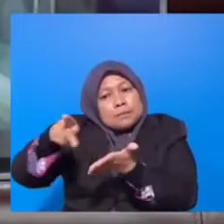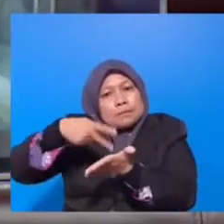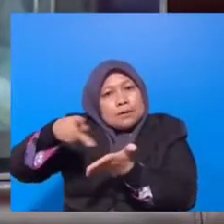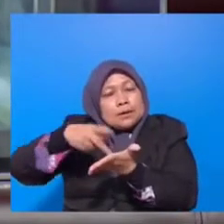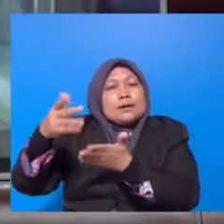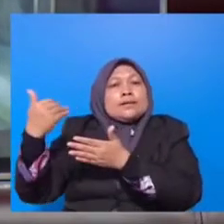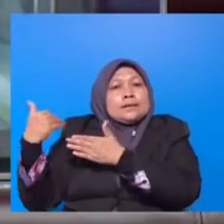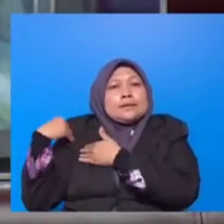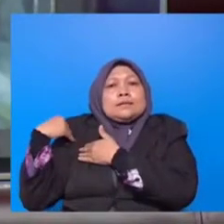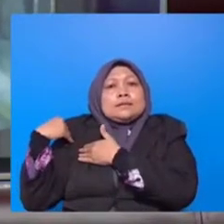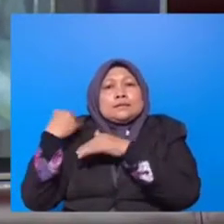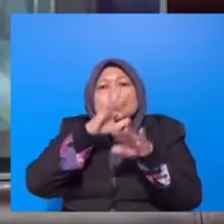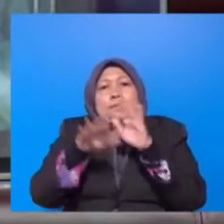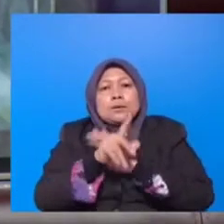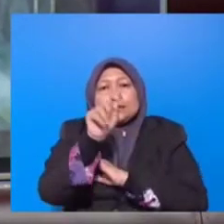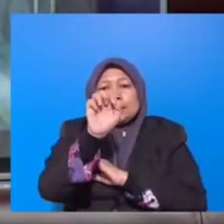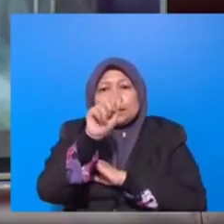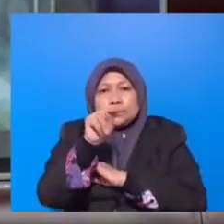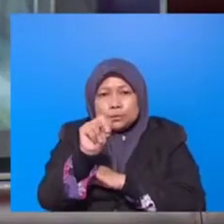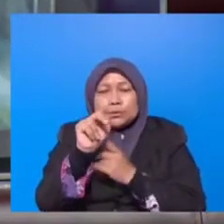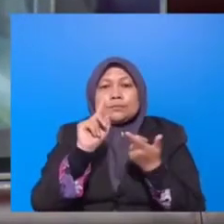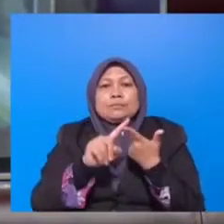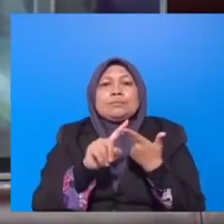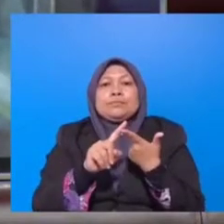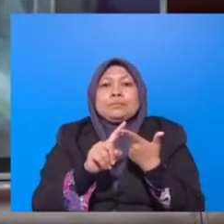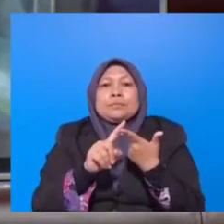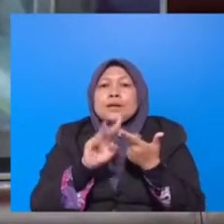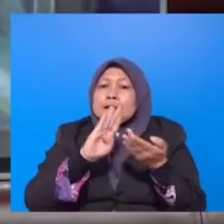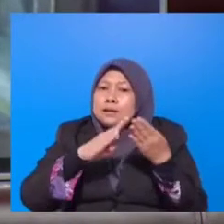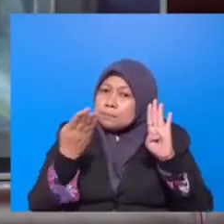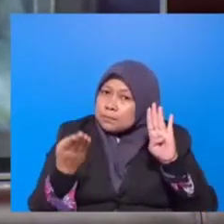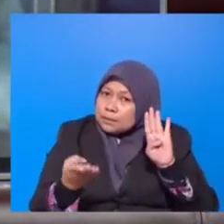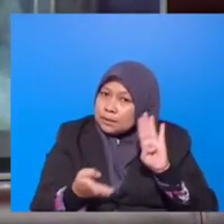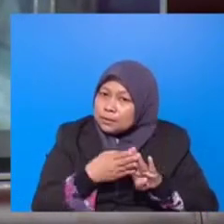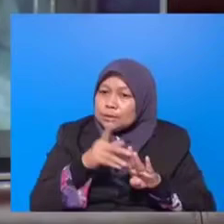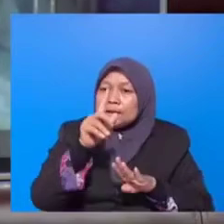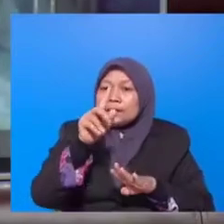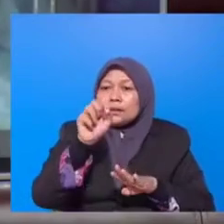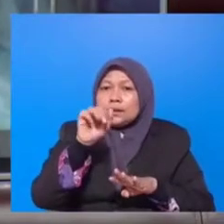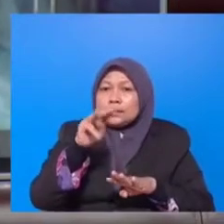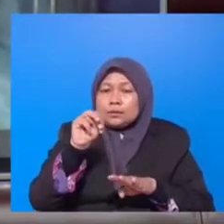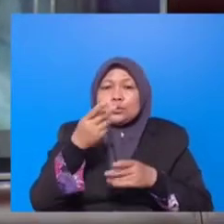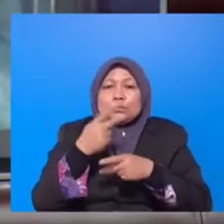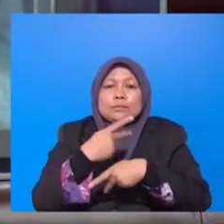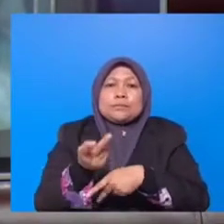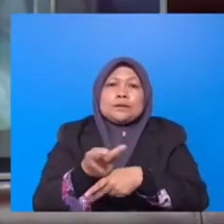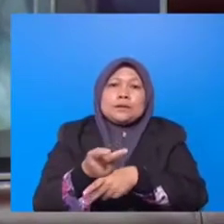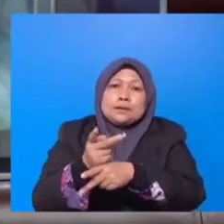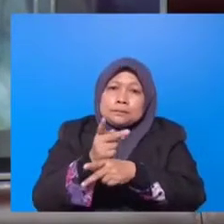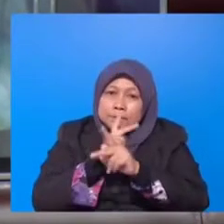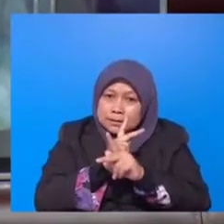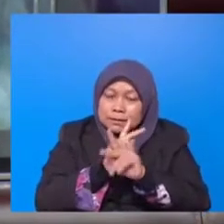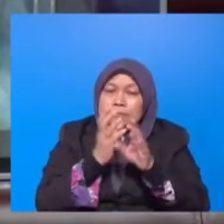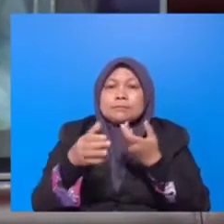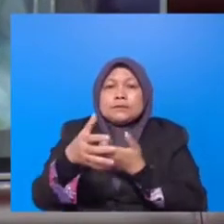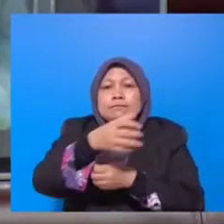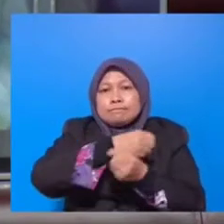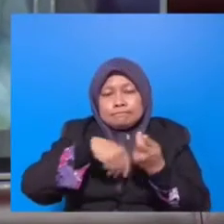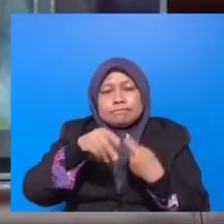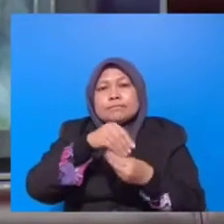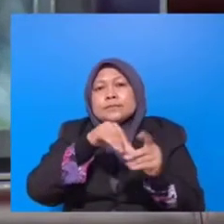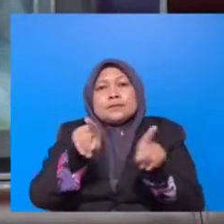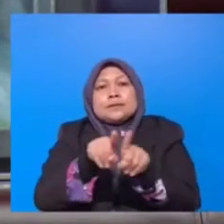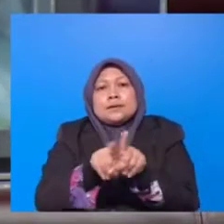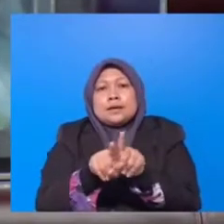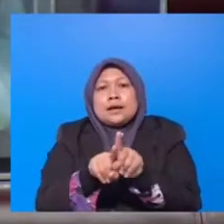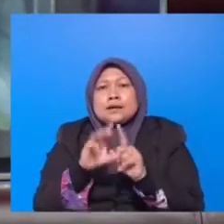pembiayaan sebagaimana di bawah Tekun Nasional kita ada bentuk Tekun Business Recovery Scheme TBRS yang baru sebelum ni